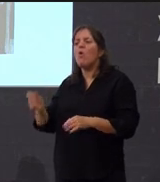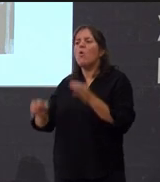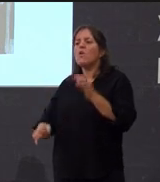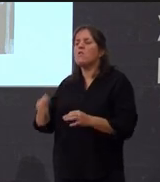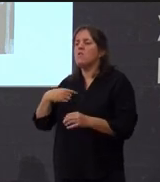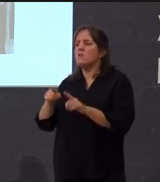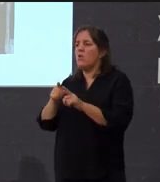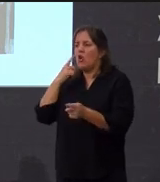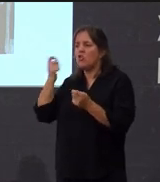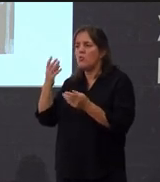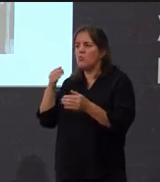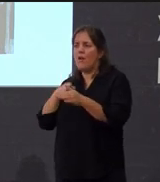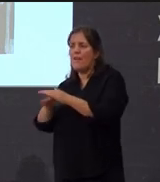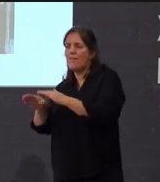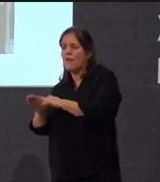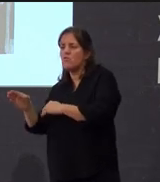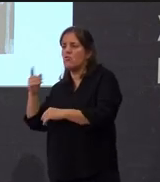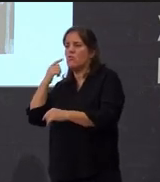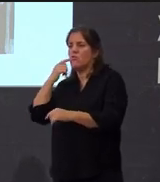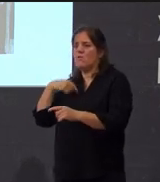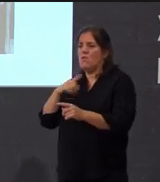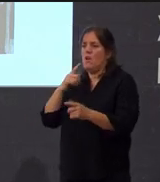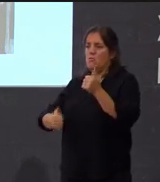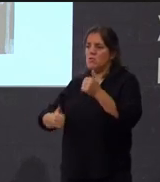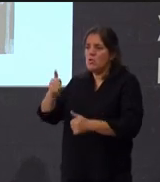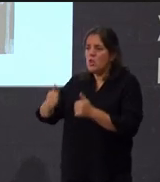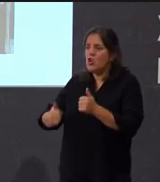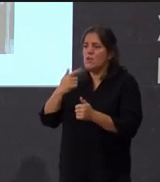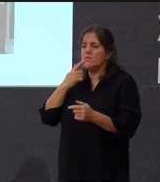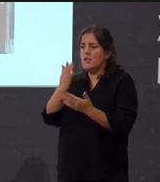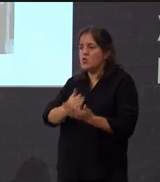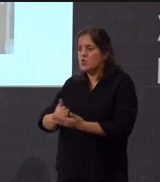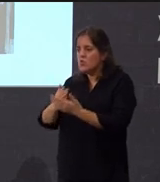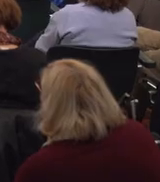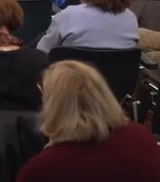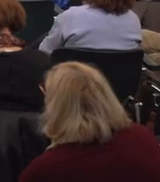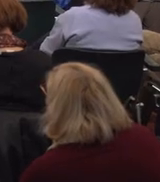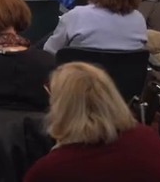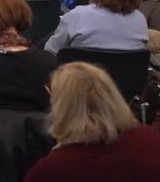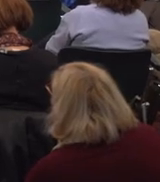xudicatura, aos estudios, ás posicións, e aí non entra ninguén que eles non queiran.